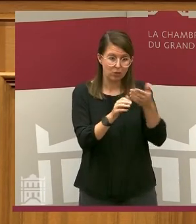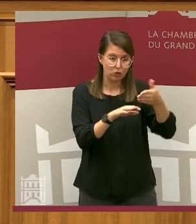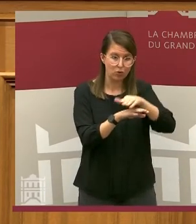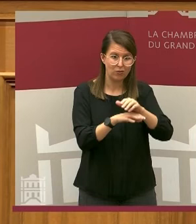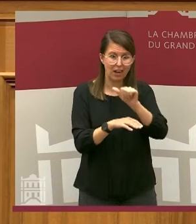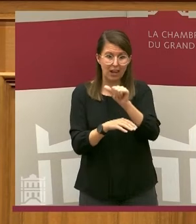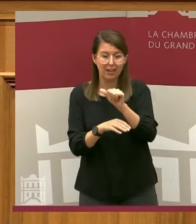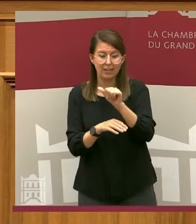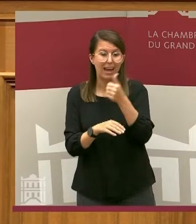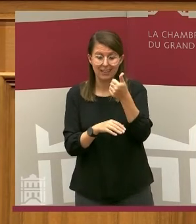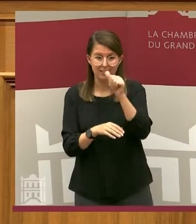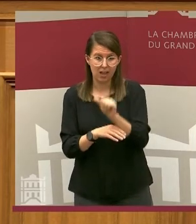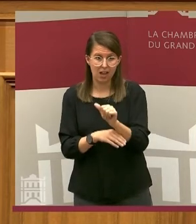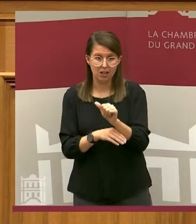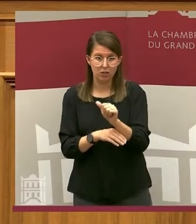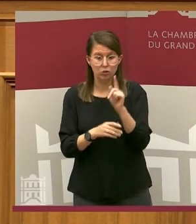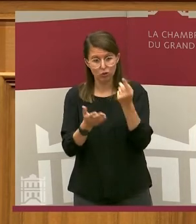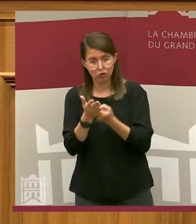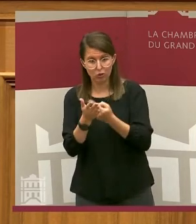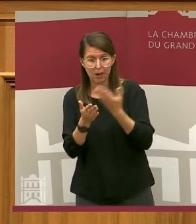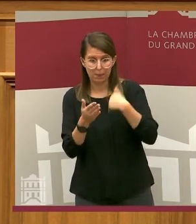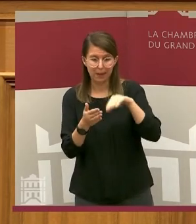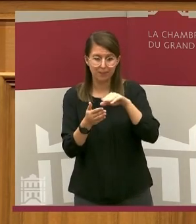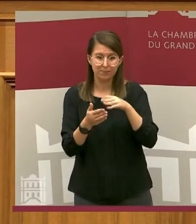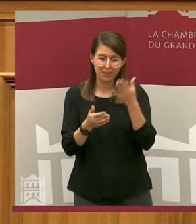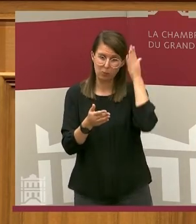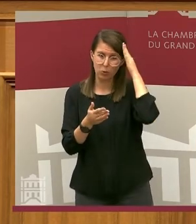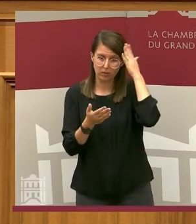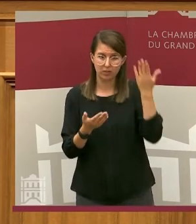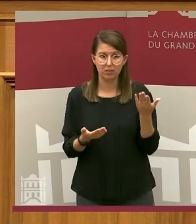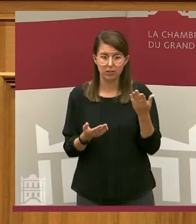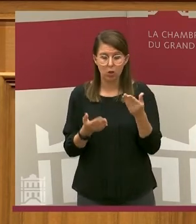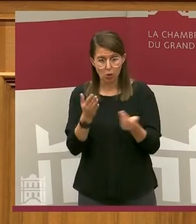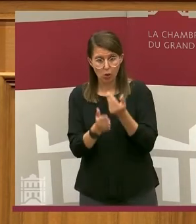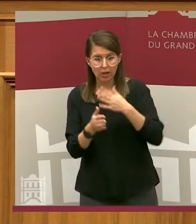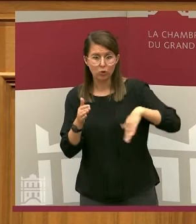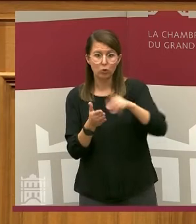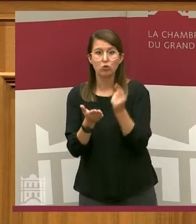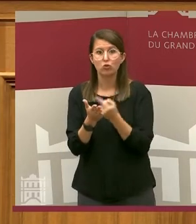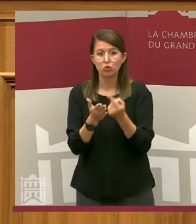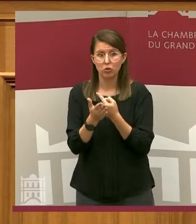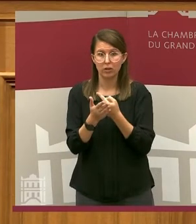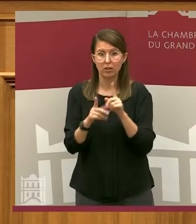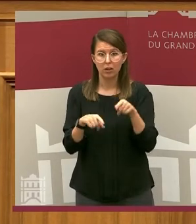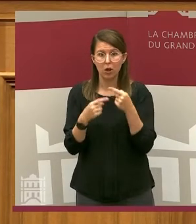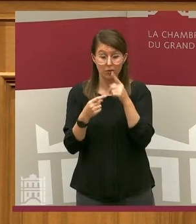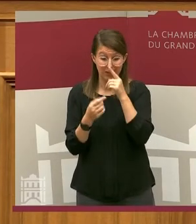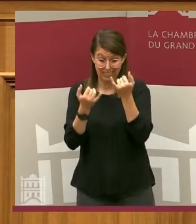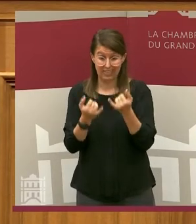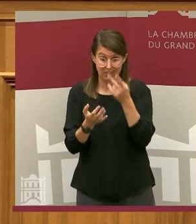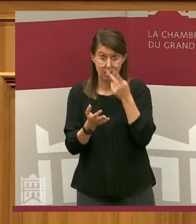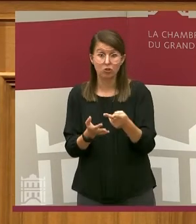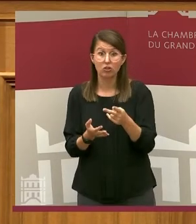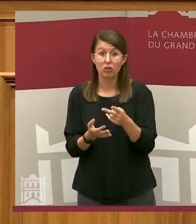bei dieser Steuer besser berücksichtigt werden. Die neue Grundsteuer hält, so wie es aktuell ausgesagt,